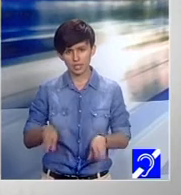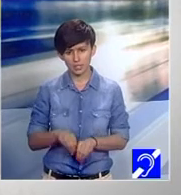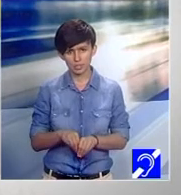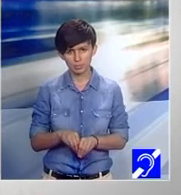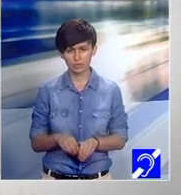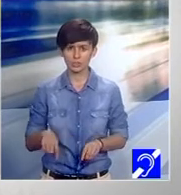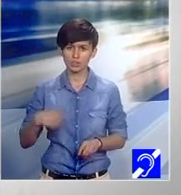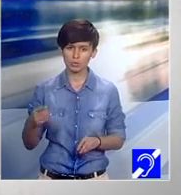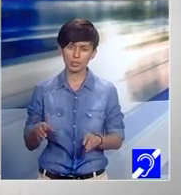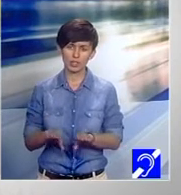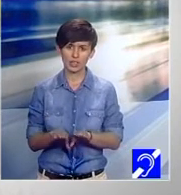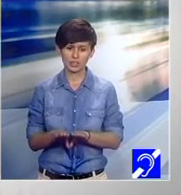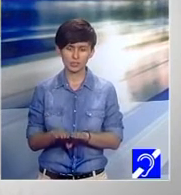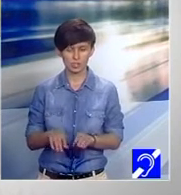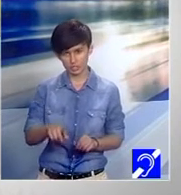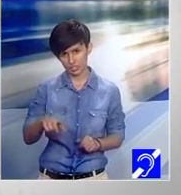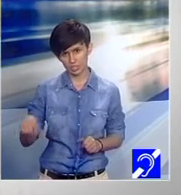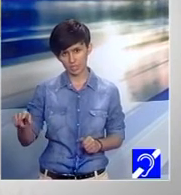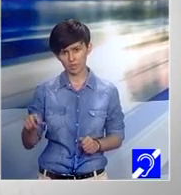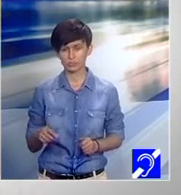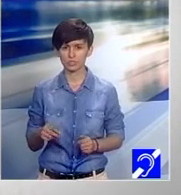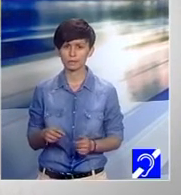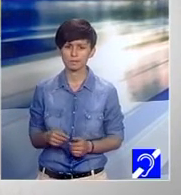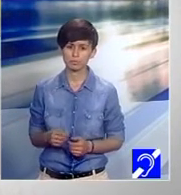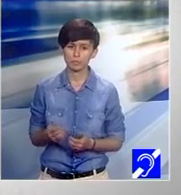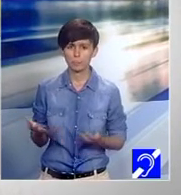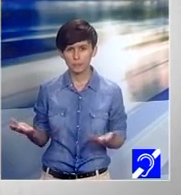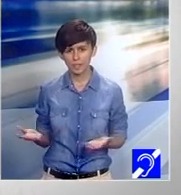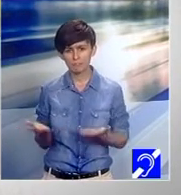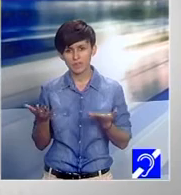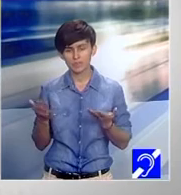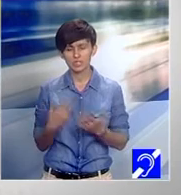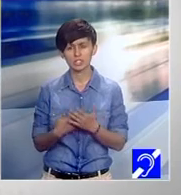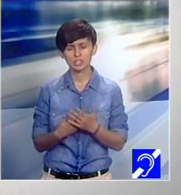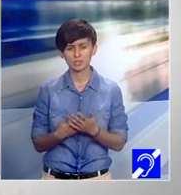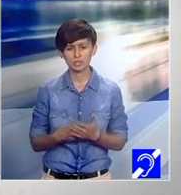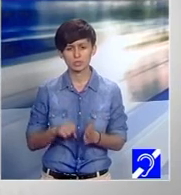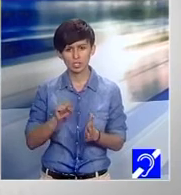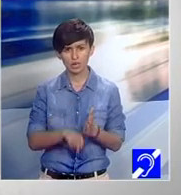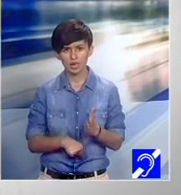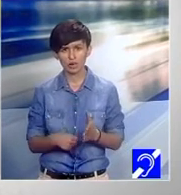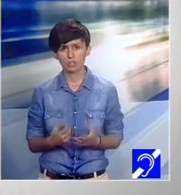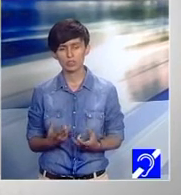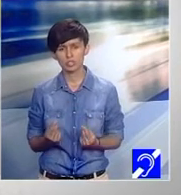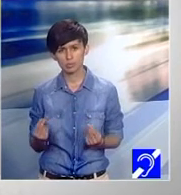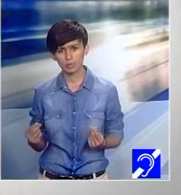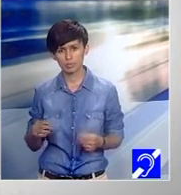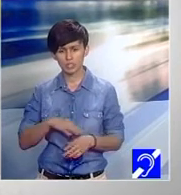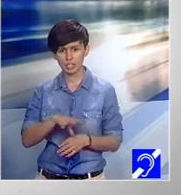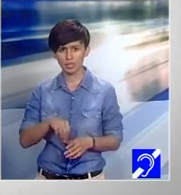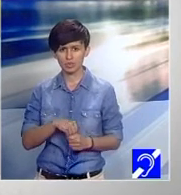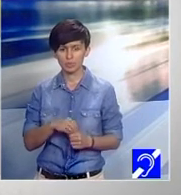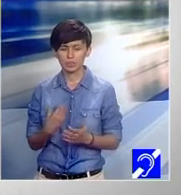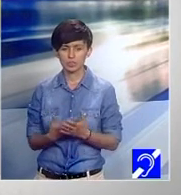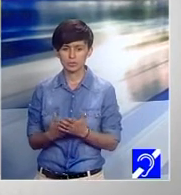alți colegi de-ai dumneavoastră îl propulsați, să spunem așa, pentru a convinge cât mai mulți părinți și pentru a ajuta cât